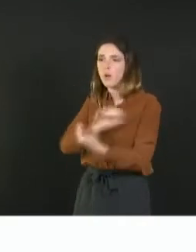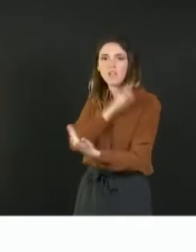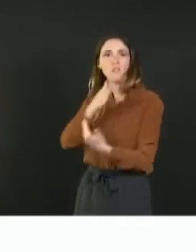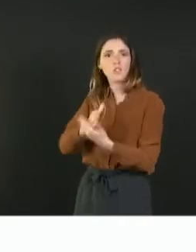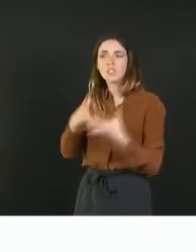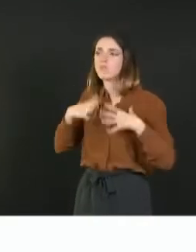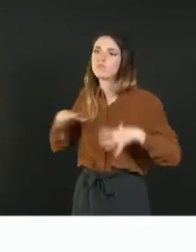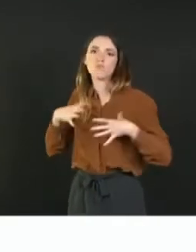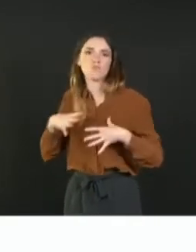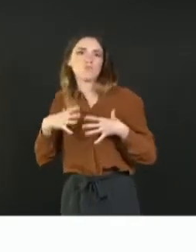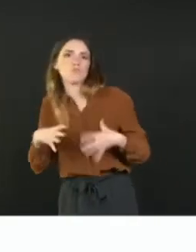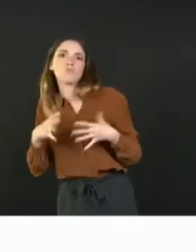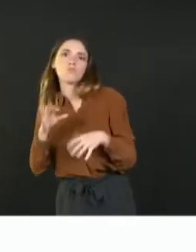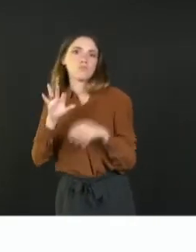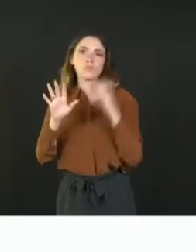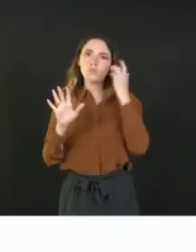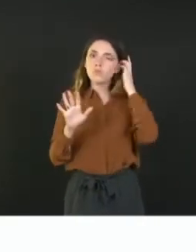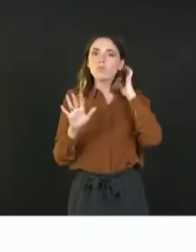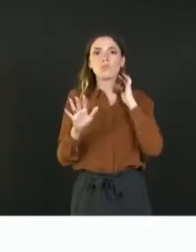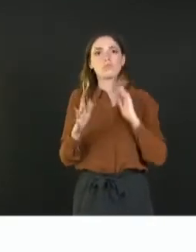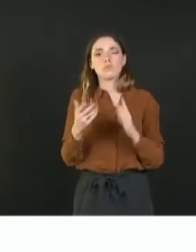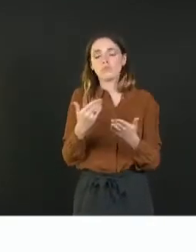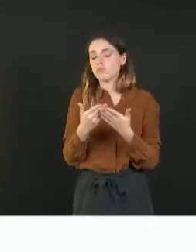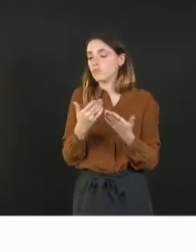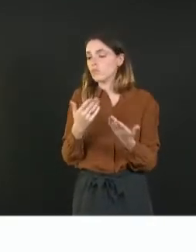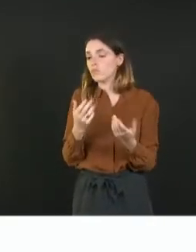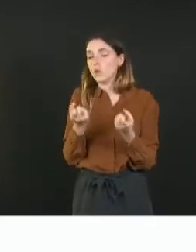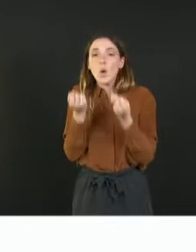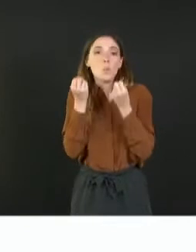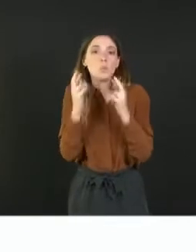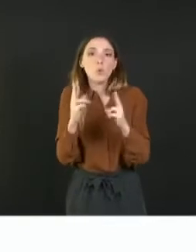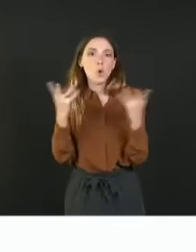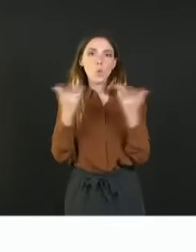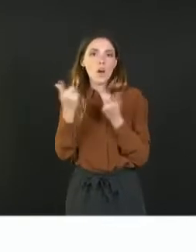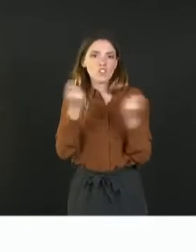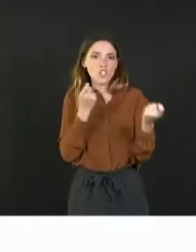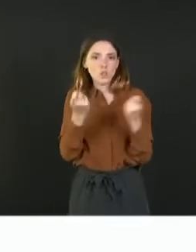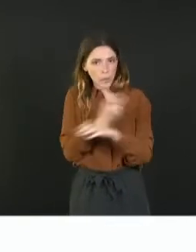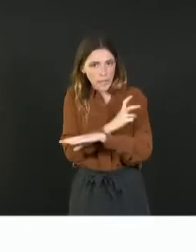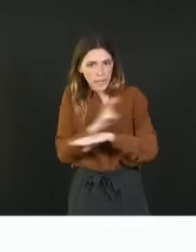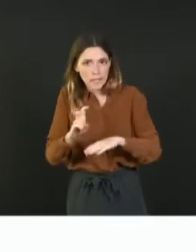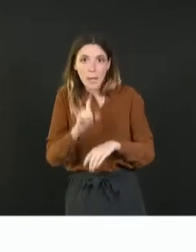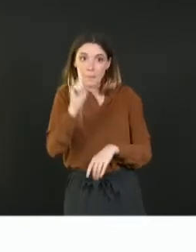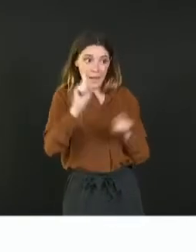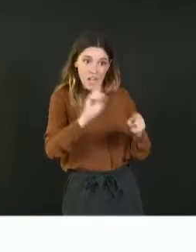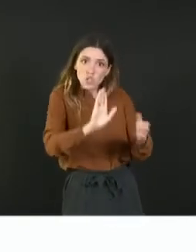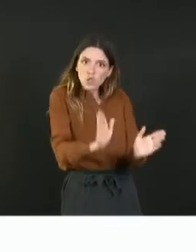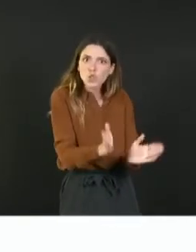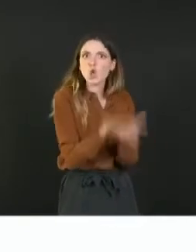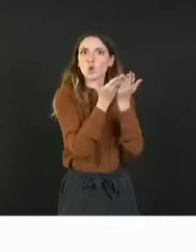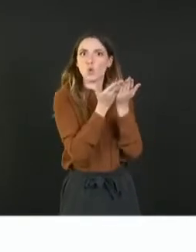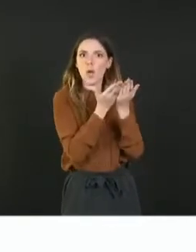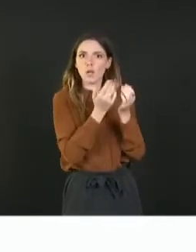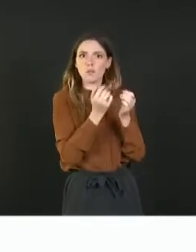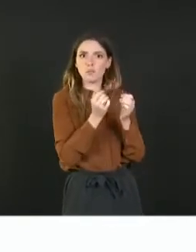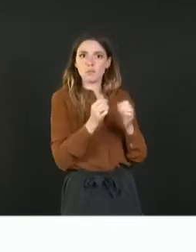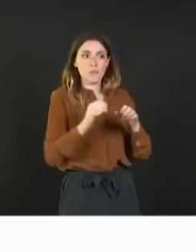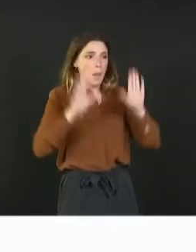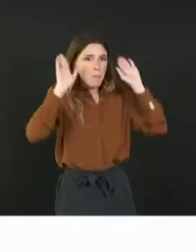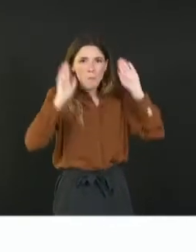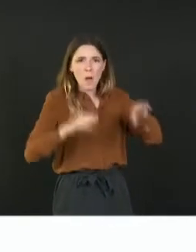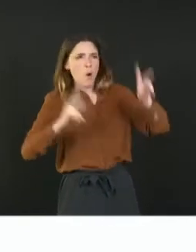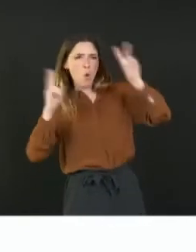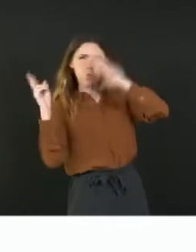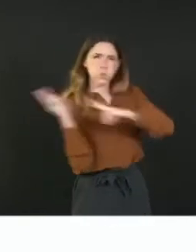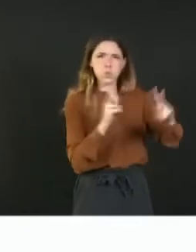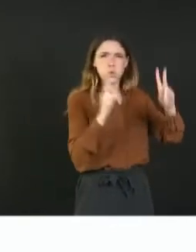intervenir, on va faire que des interventions qui sont liées à la gestion des risques, souvent. Là, le sanctuaire, c'est quoi qu'il arrive, nous n'intervenons